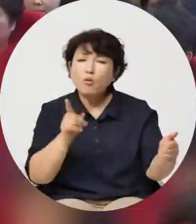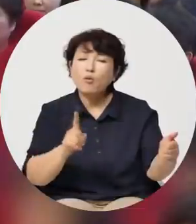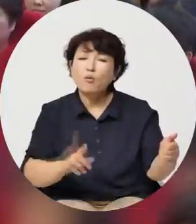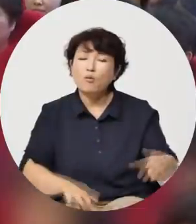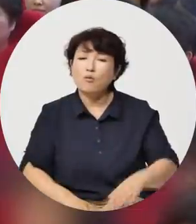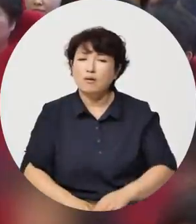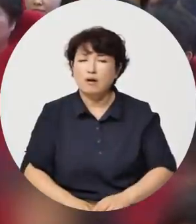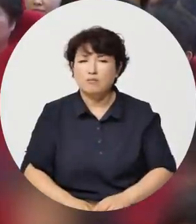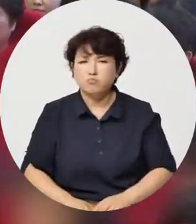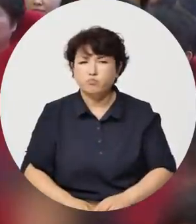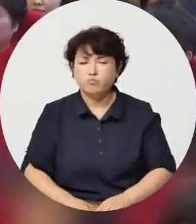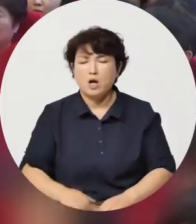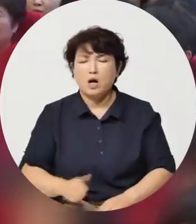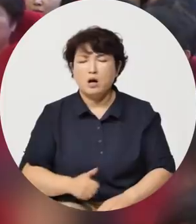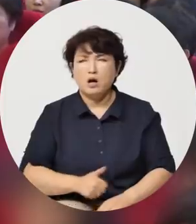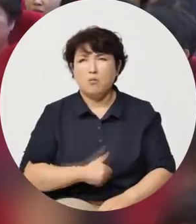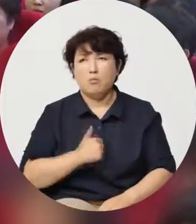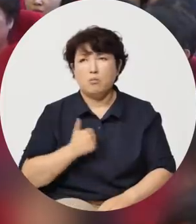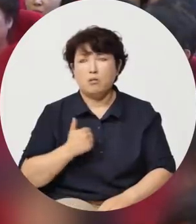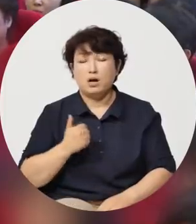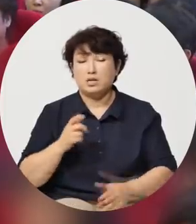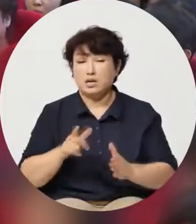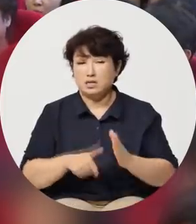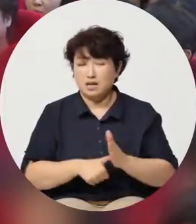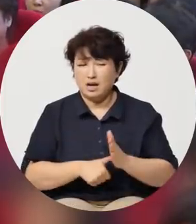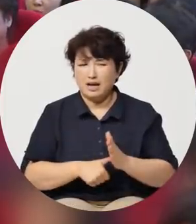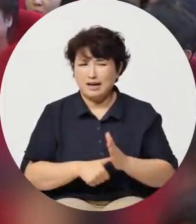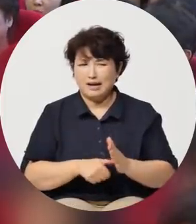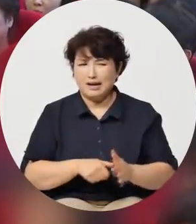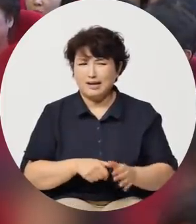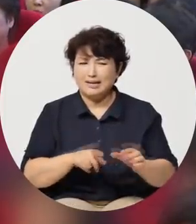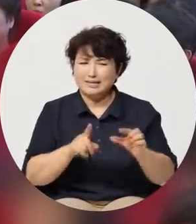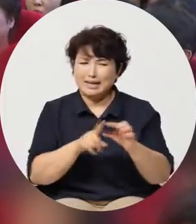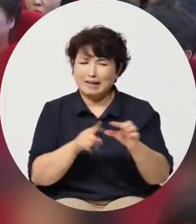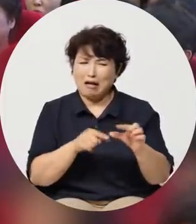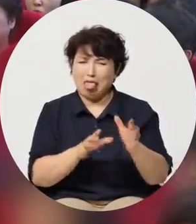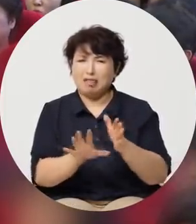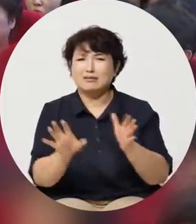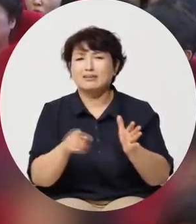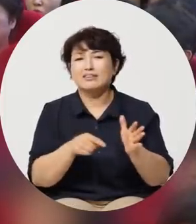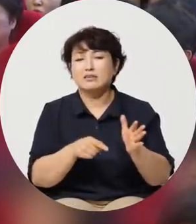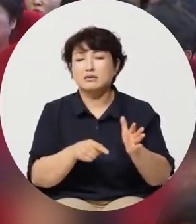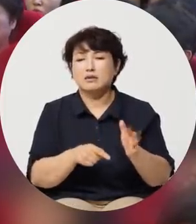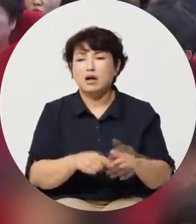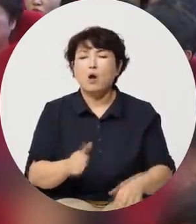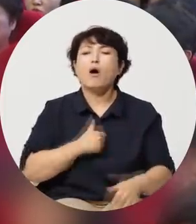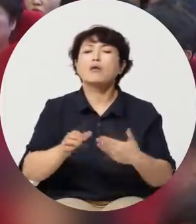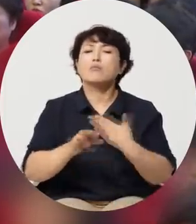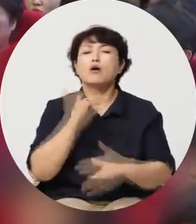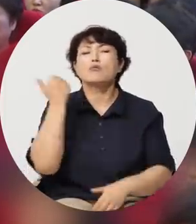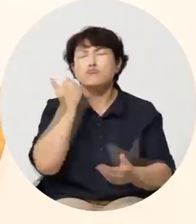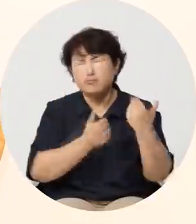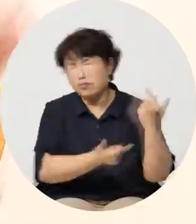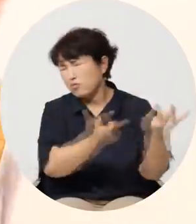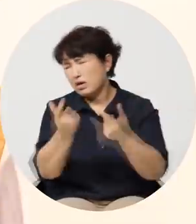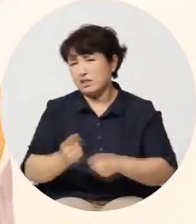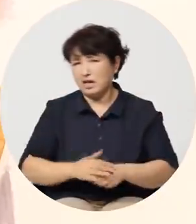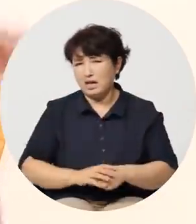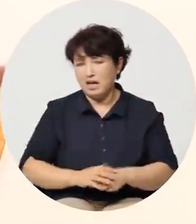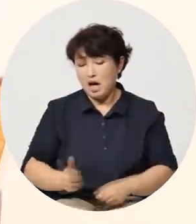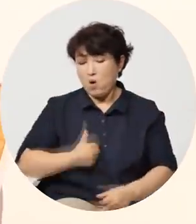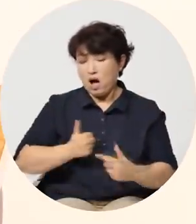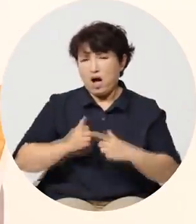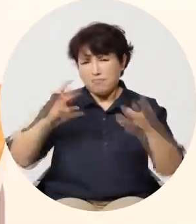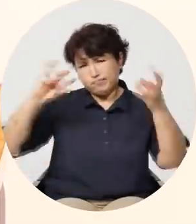하는데? 화가 나면 나쁜 단어를 쓴다거나. 화가 나면 누구든지 다 나쁜 단어를 써. 화가 나면